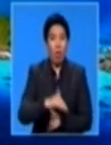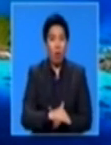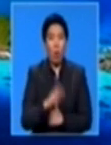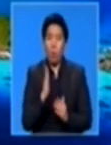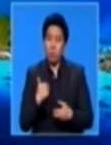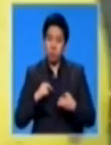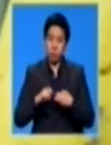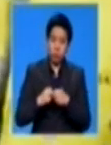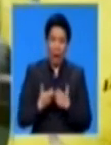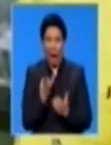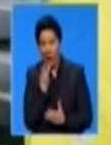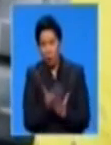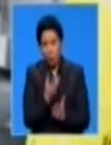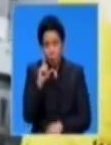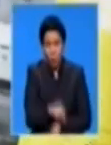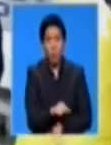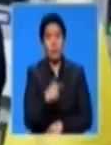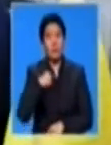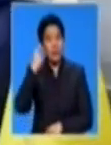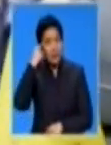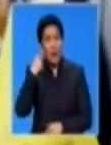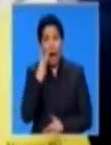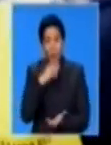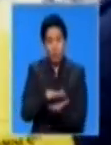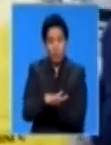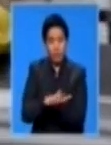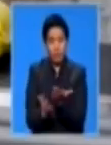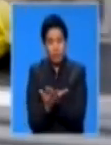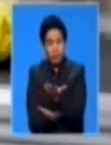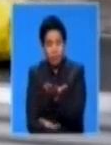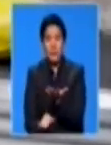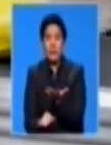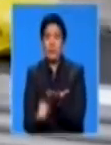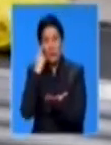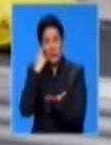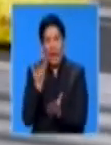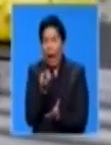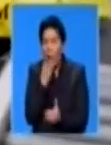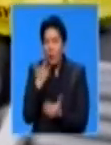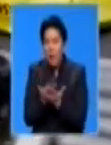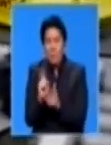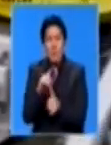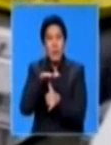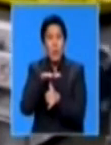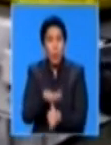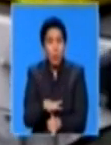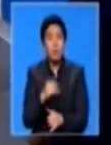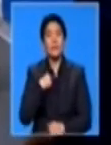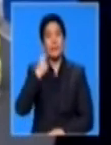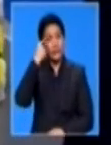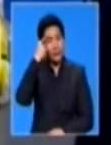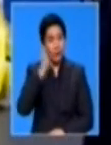ชนนะครับเดือดร้อนก็ผมได้ข่าวว่าโรงสีบางโรงสีเนี่ยกดราคาข้าวมากผมกำลังให้คสช.ไปตรวจสอบนะครับให้ได้ข้อเท็จจริง